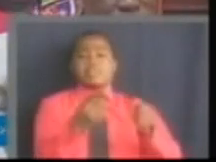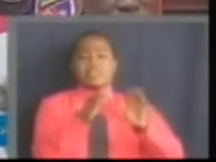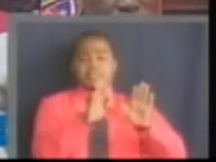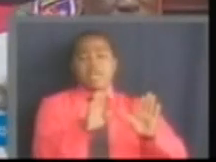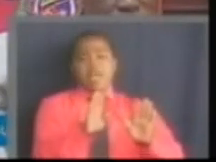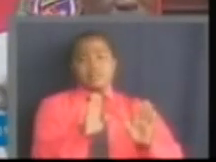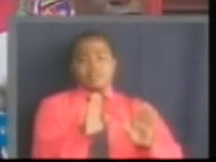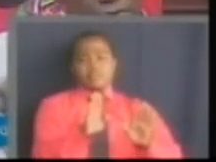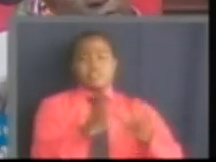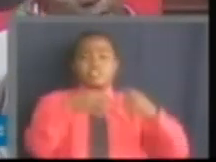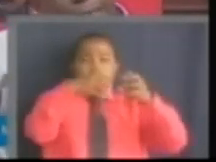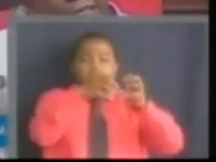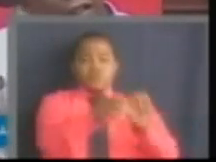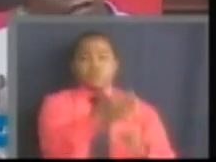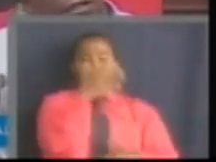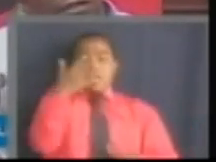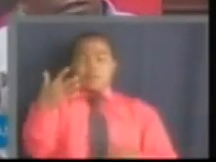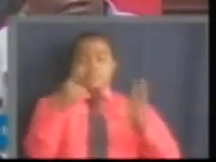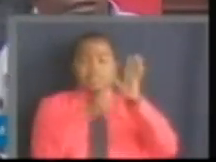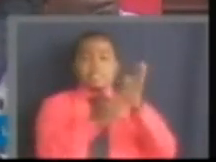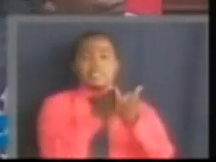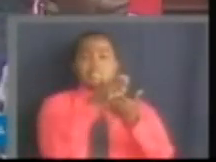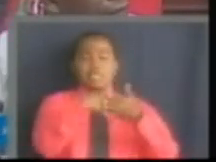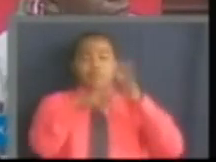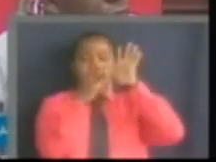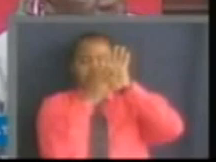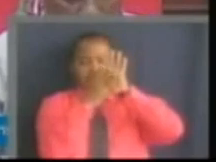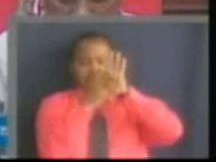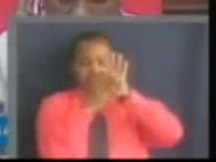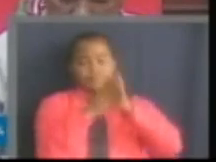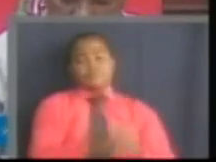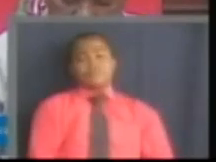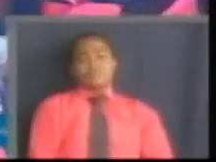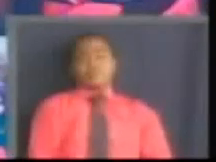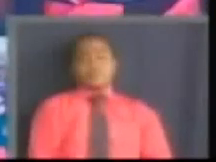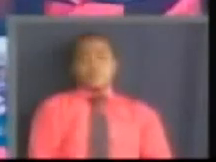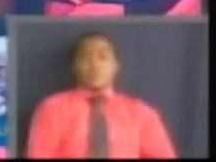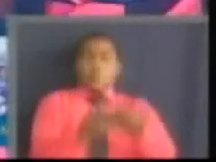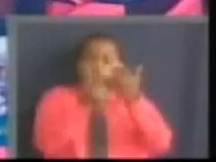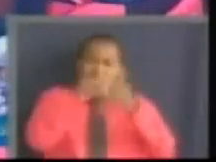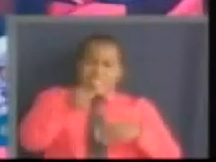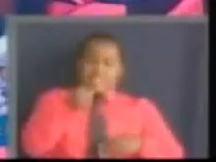Yanaathiri kifungu cha 56 fasiri ya 9. Kwa nini nasema hivyo mheshimiwa mwenyekiti?